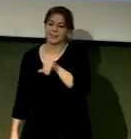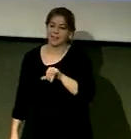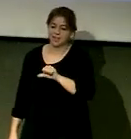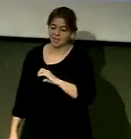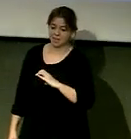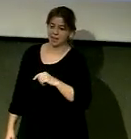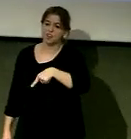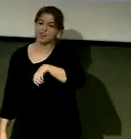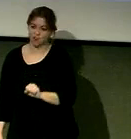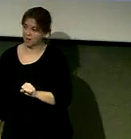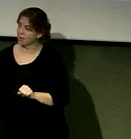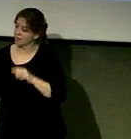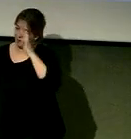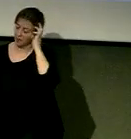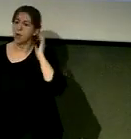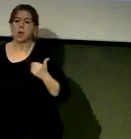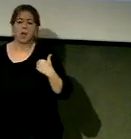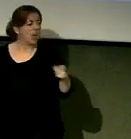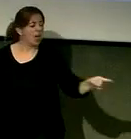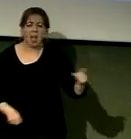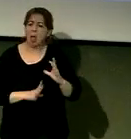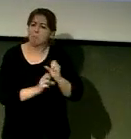Donc, moi aussi, je vais être bref.